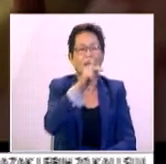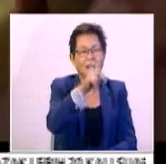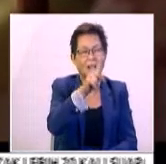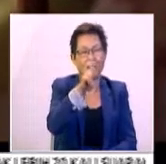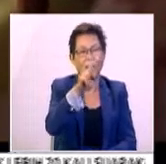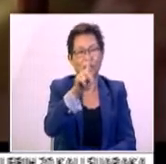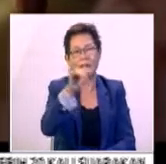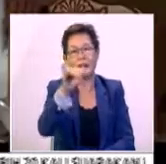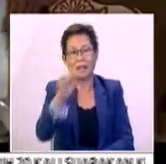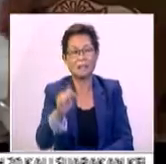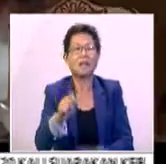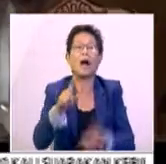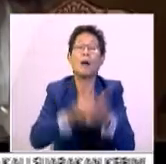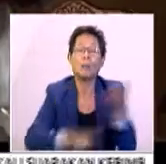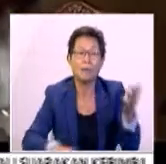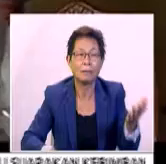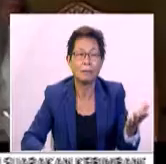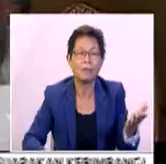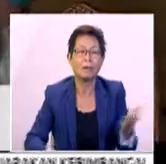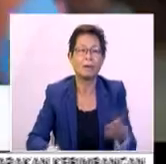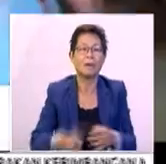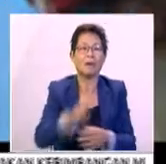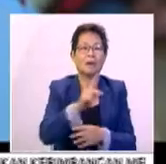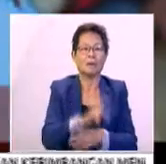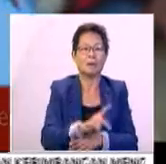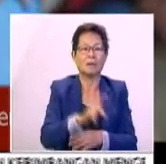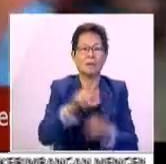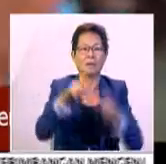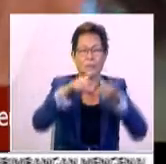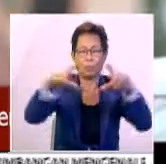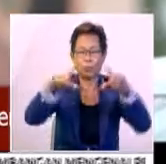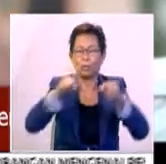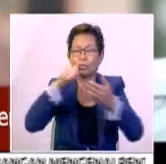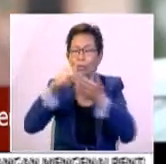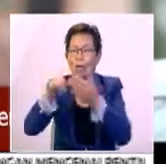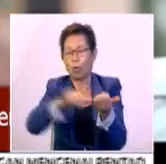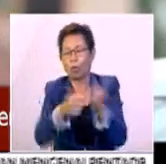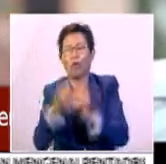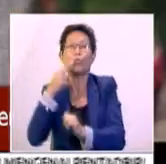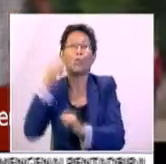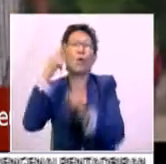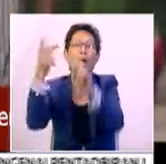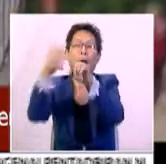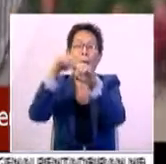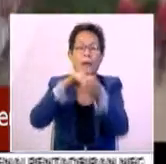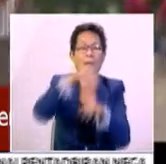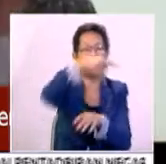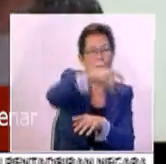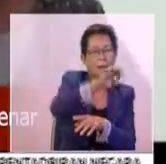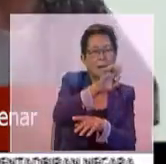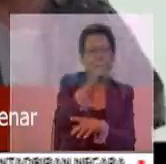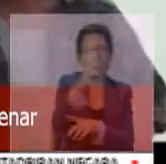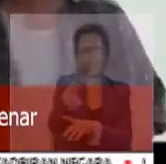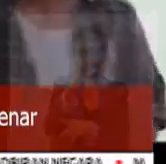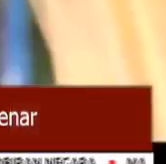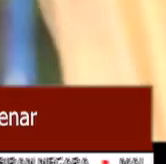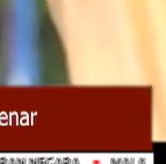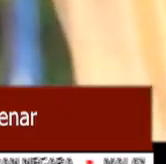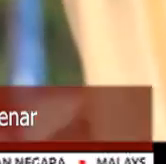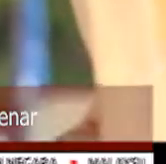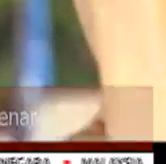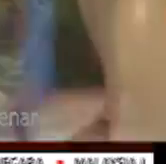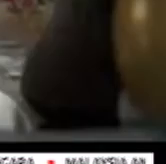Filem Warkah diinspirasikan daripada kiriman sepucuk surat oleh remaja kepada Pertubuhan Keselamatan Sosial